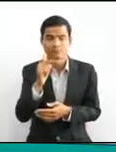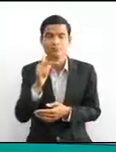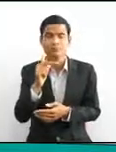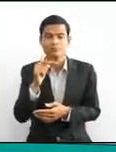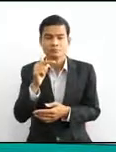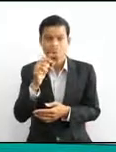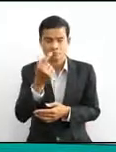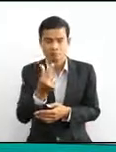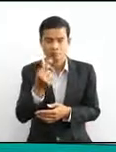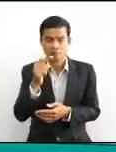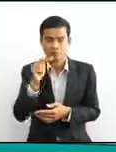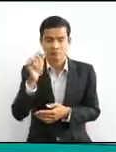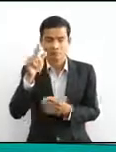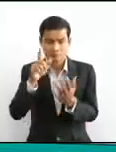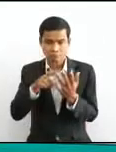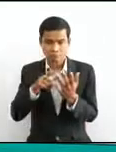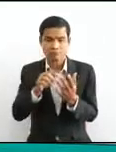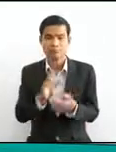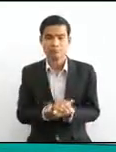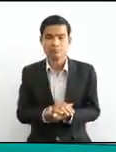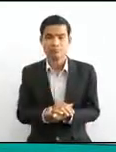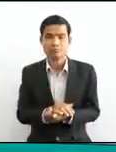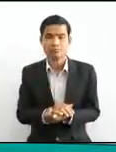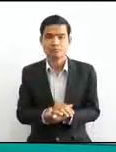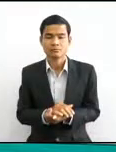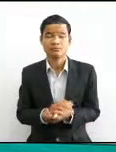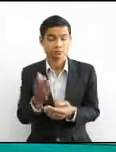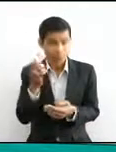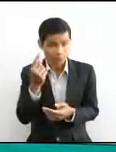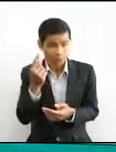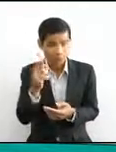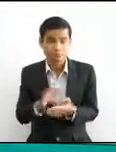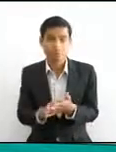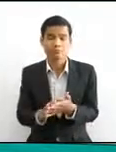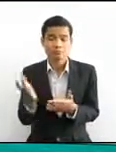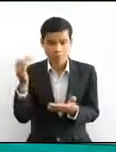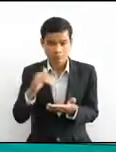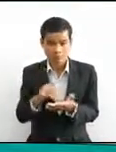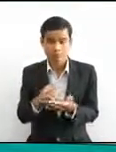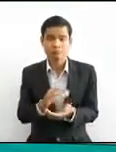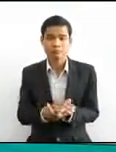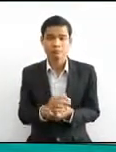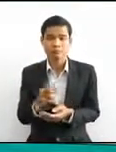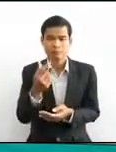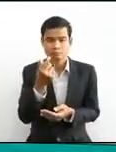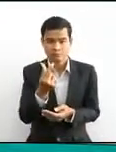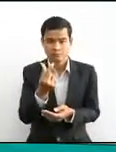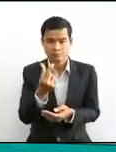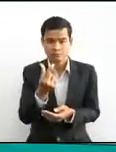Đoàn. Bần tọ muối. Đằng toàn ắt con ta à lại một đằng tiết